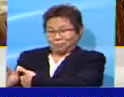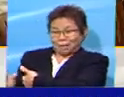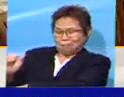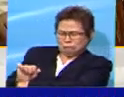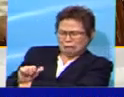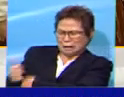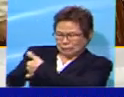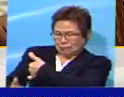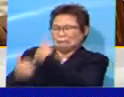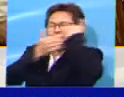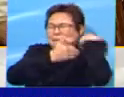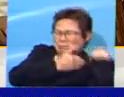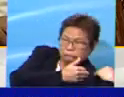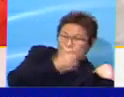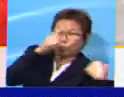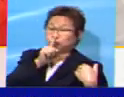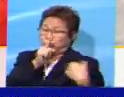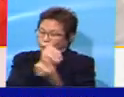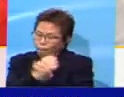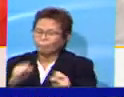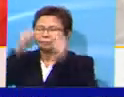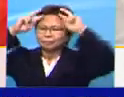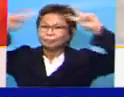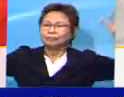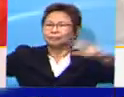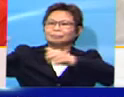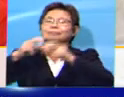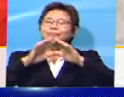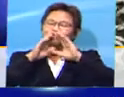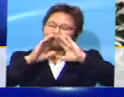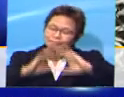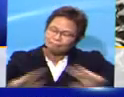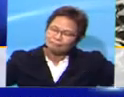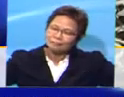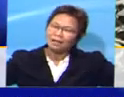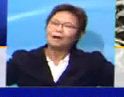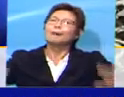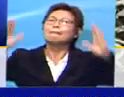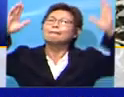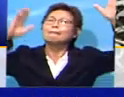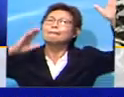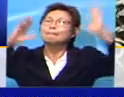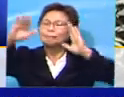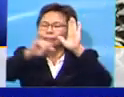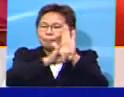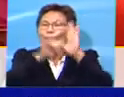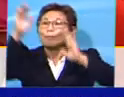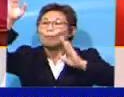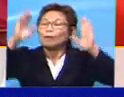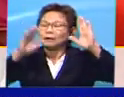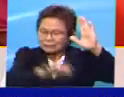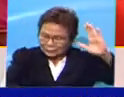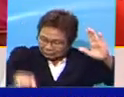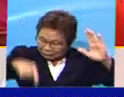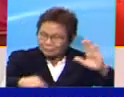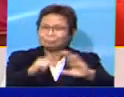lebih besar dalam memastikan keselamatan, keamanan, ketenteraman dan kedudukan negara dalam rantau ini terjamin. Beliau yang